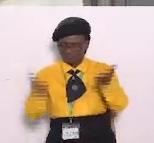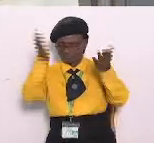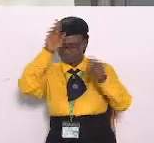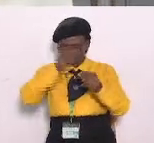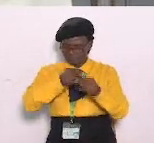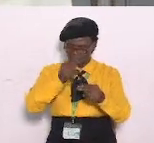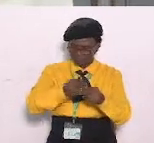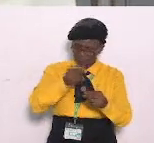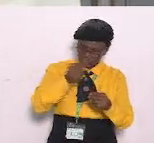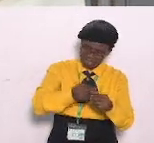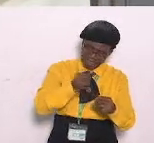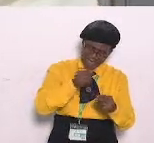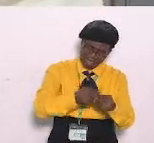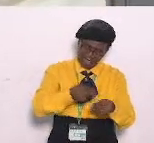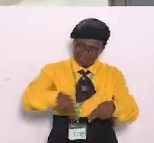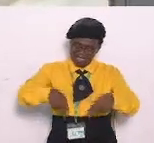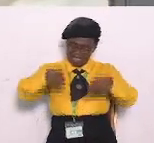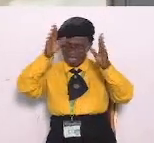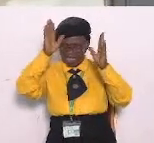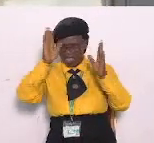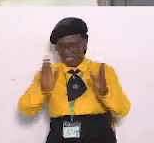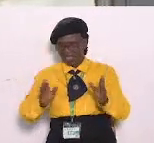haut plus